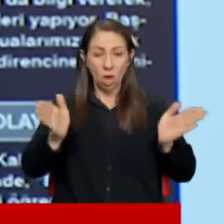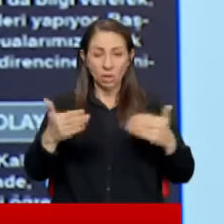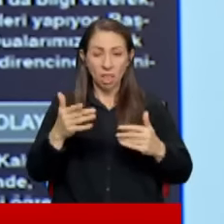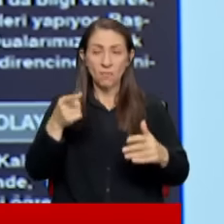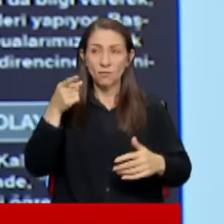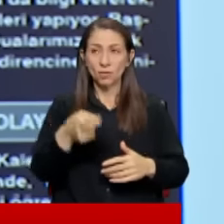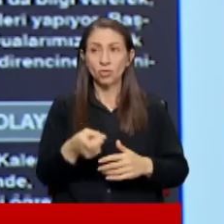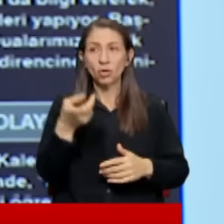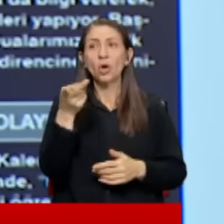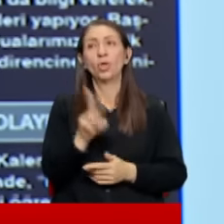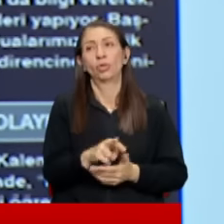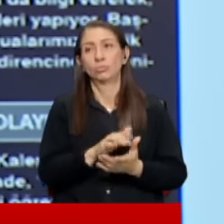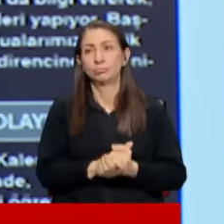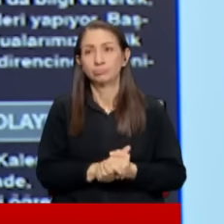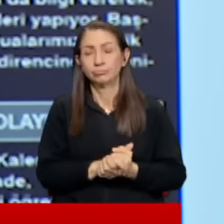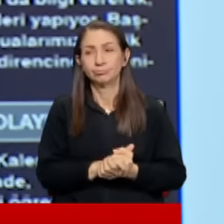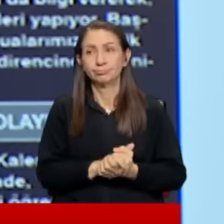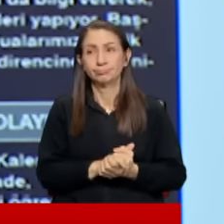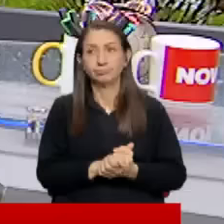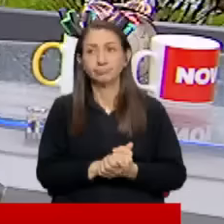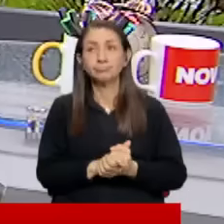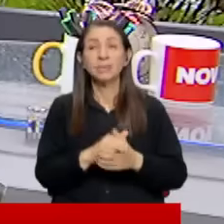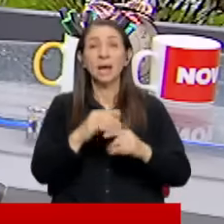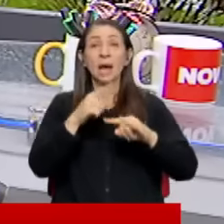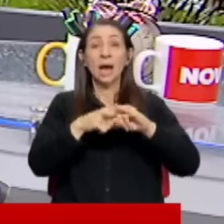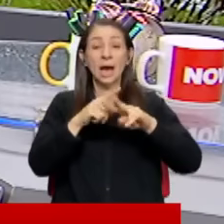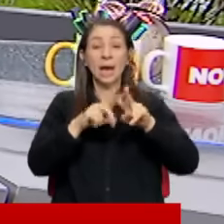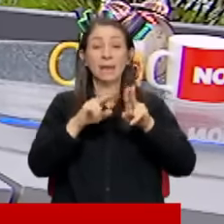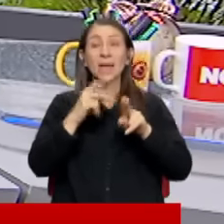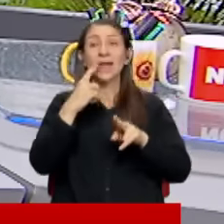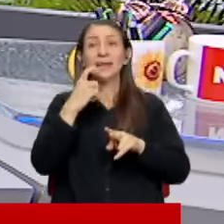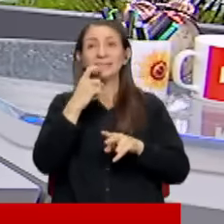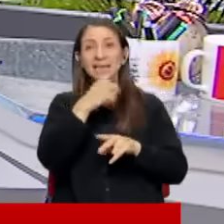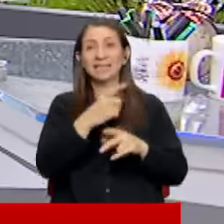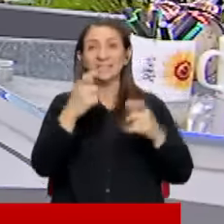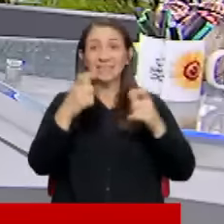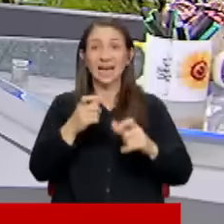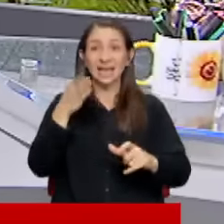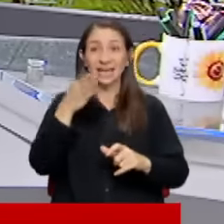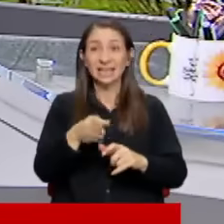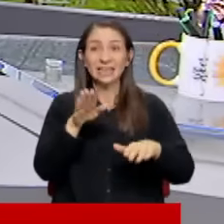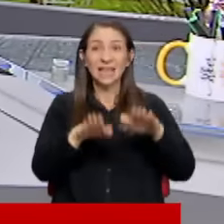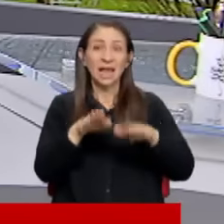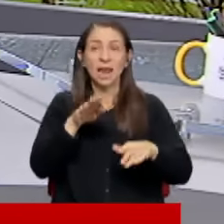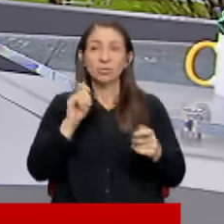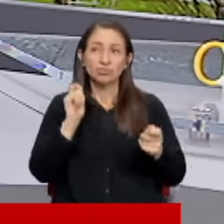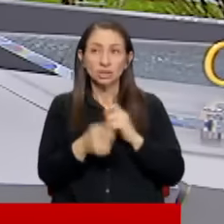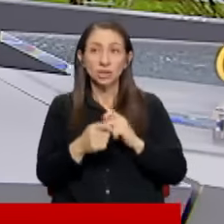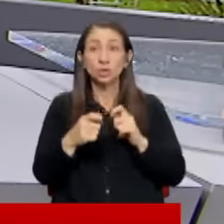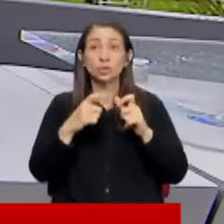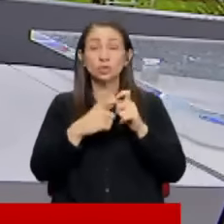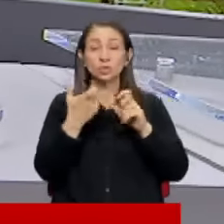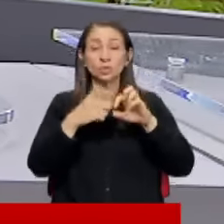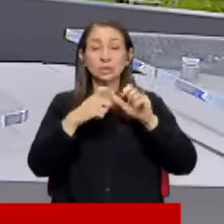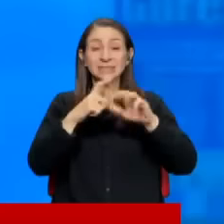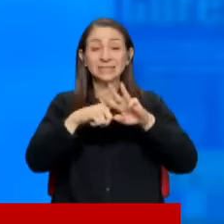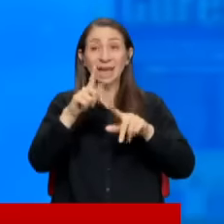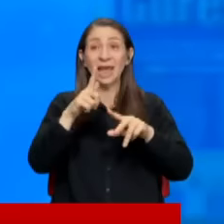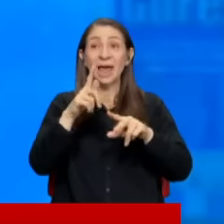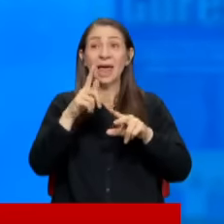vuruldu. Hayatını kaybetti. Hakimiyet gazetesi Elazığ sahaya indi, dengeler değişti. Gürsel Erol